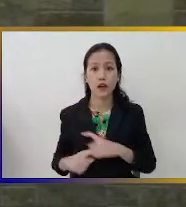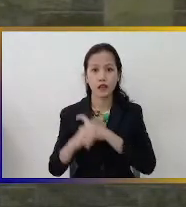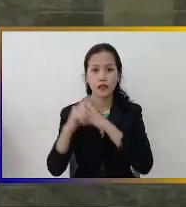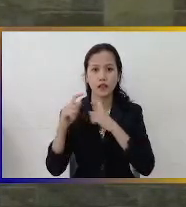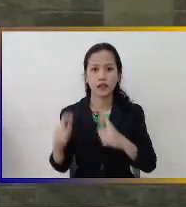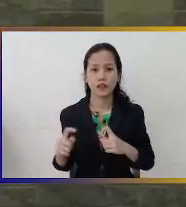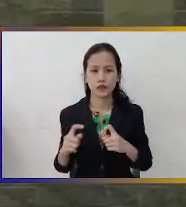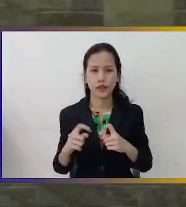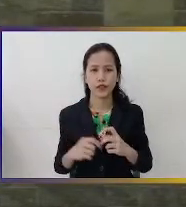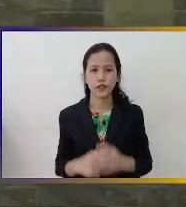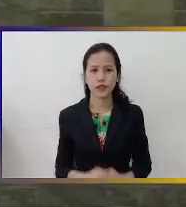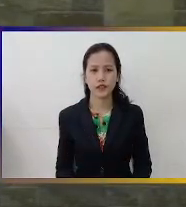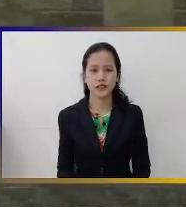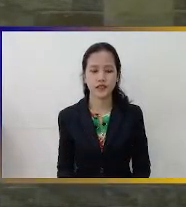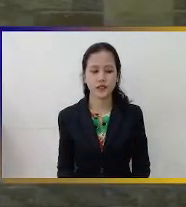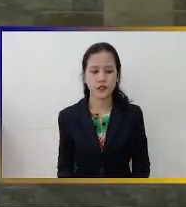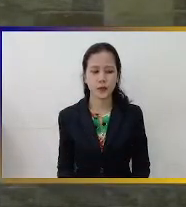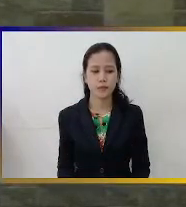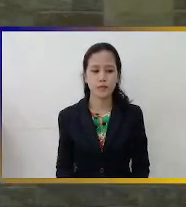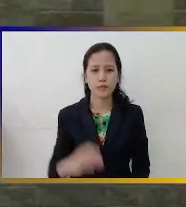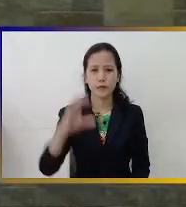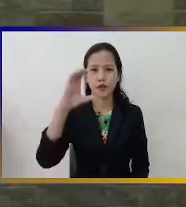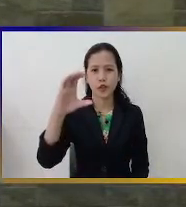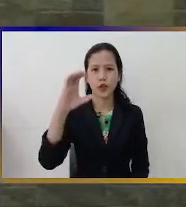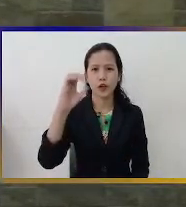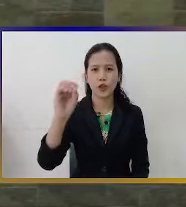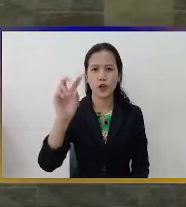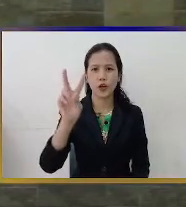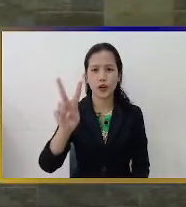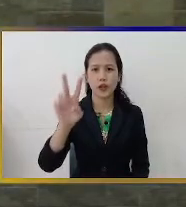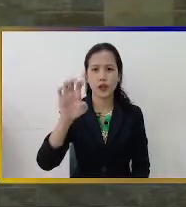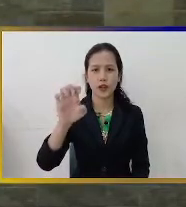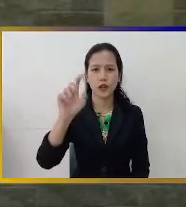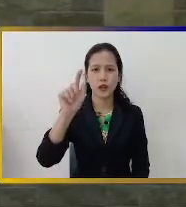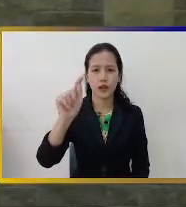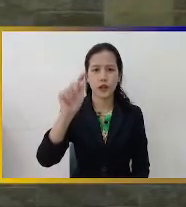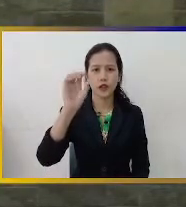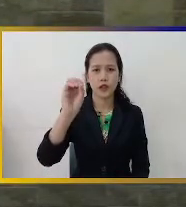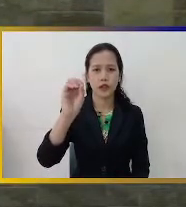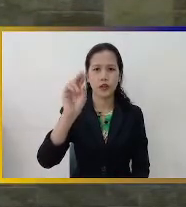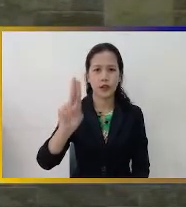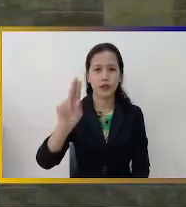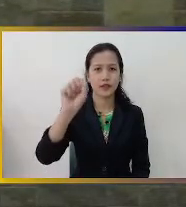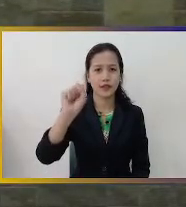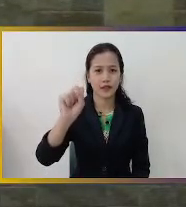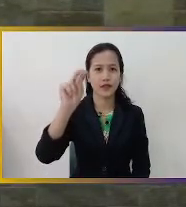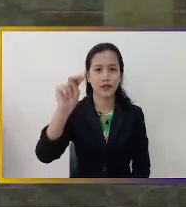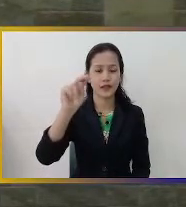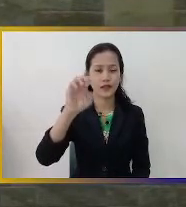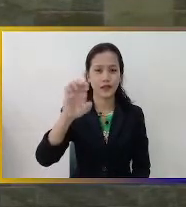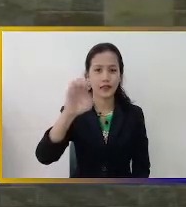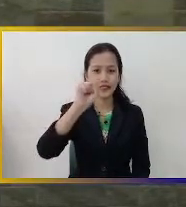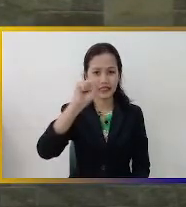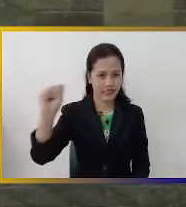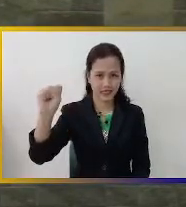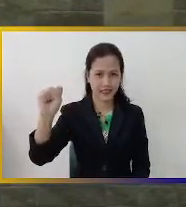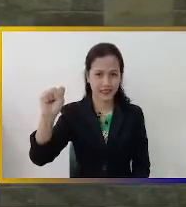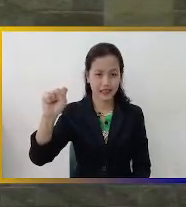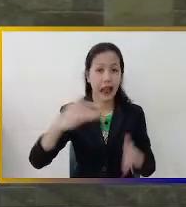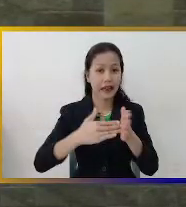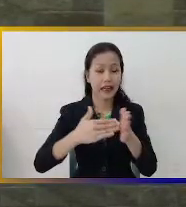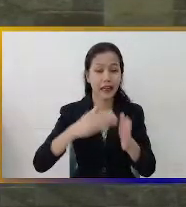covetousness. Alright, the sin of covetousness or yung lust na tinatawag po natin. Pagdating po sa